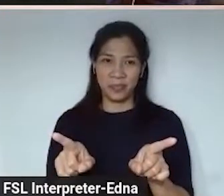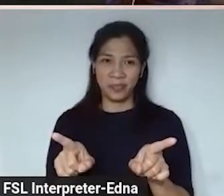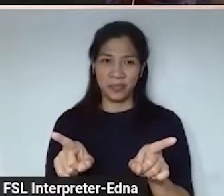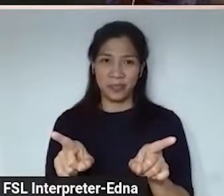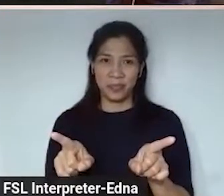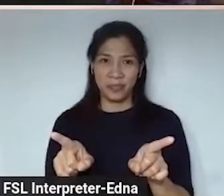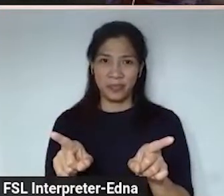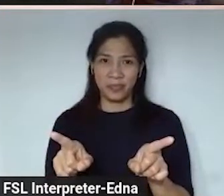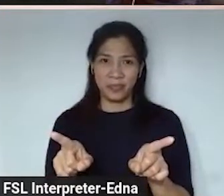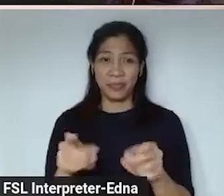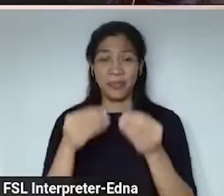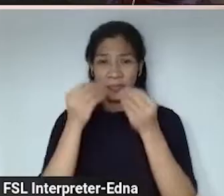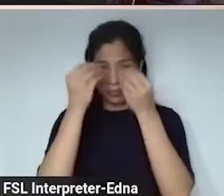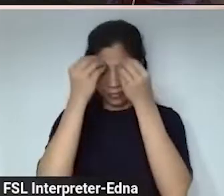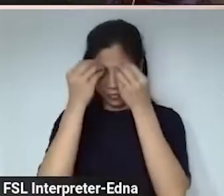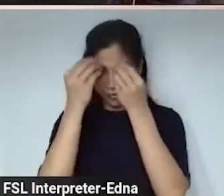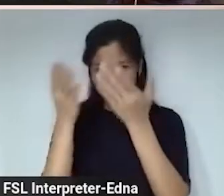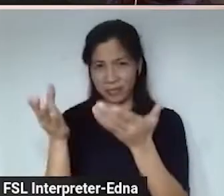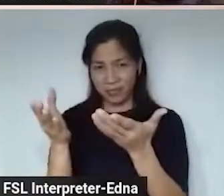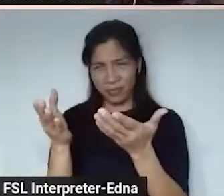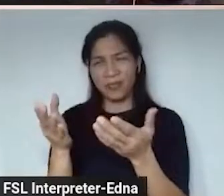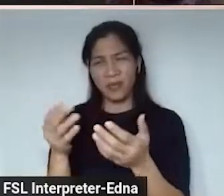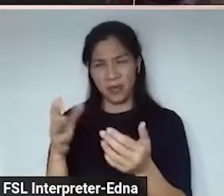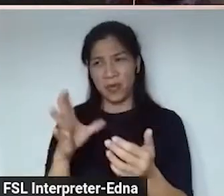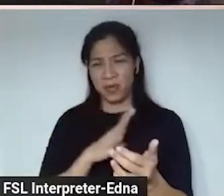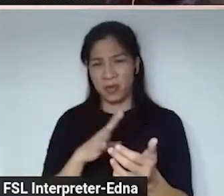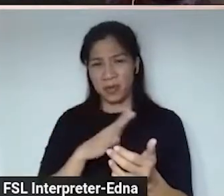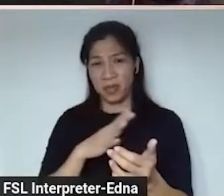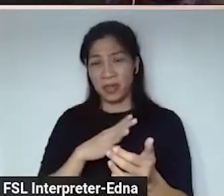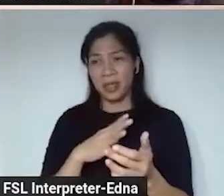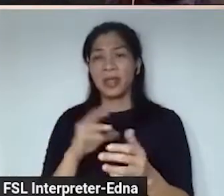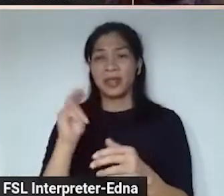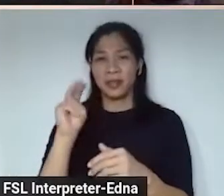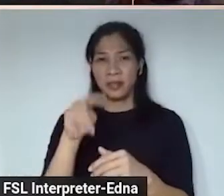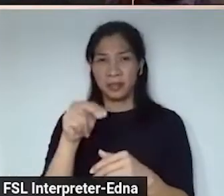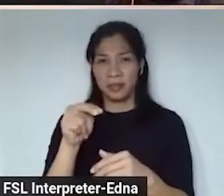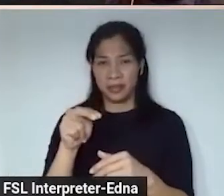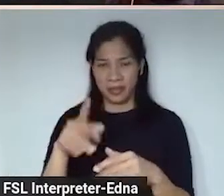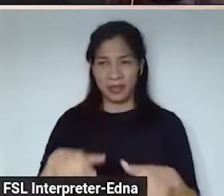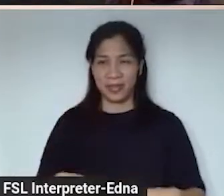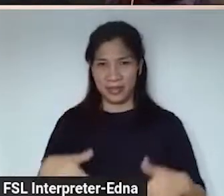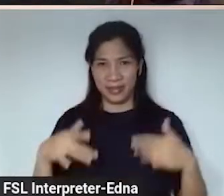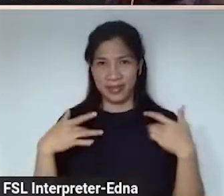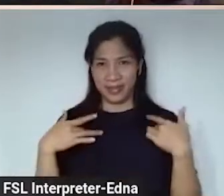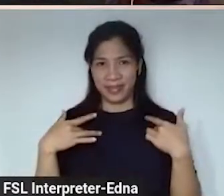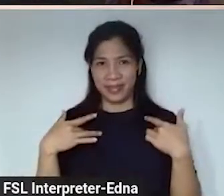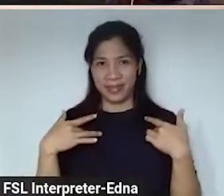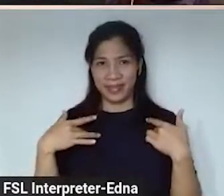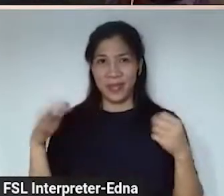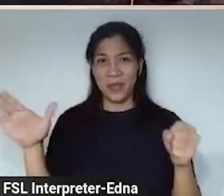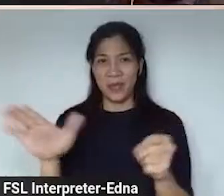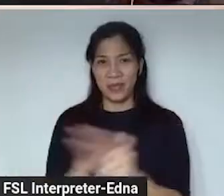sinabi ko, ganun talaga, that's life. I have to live life. Live my life to the fullest. Ayoko yung